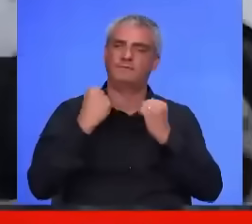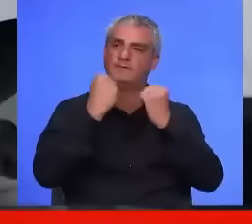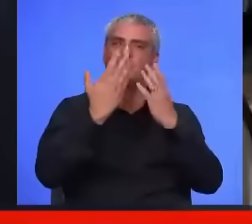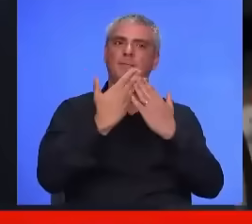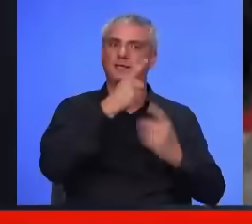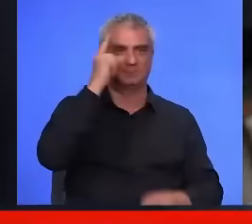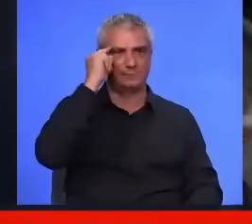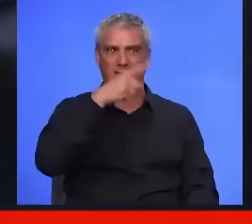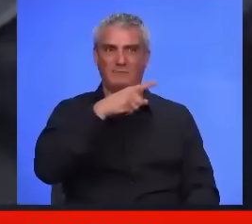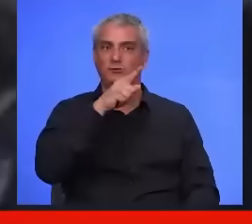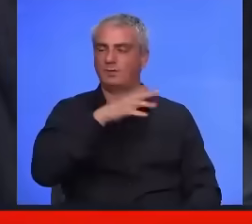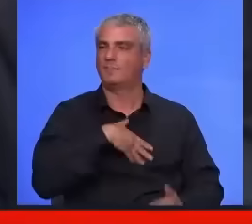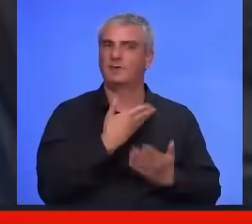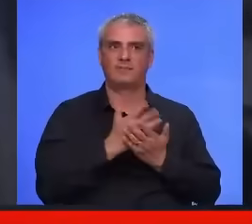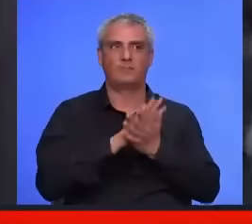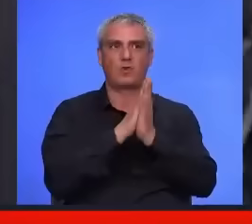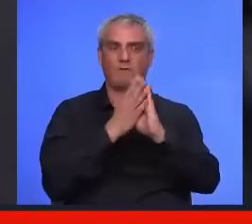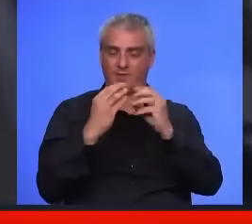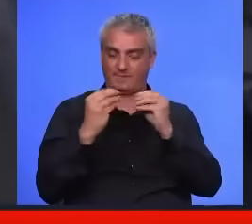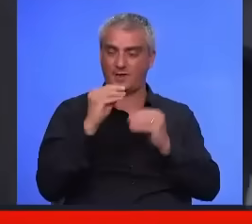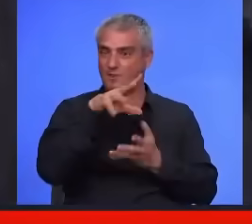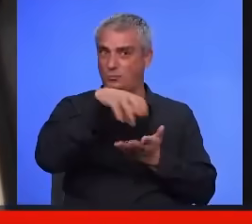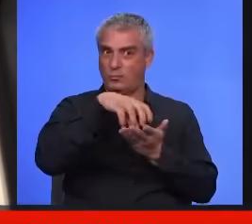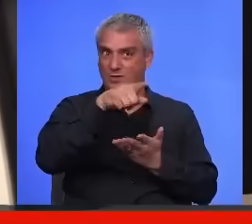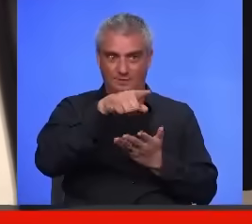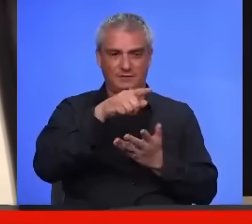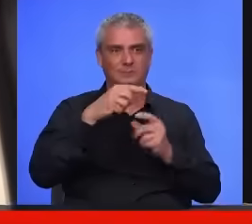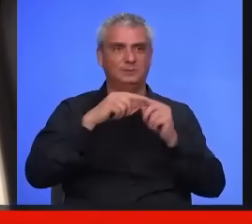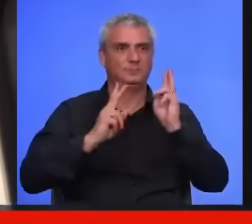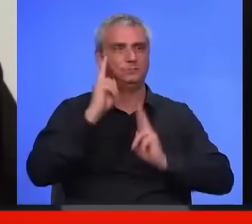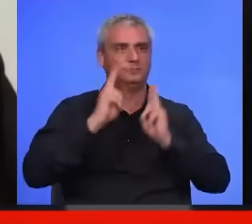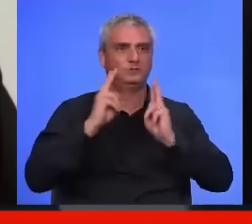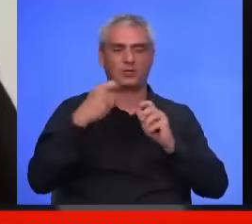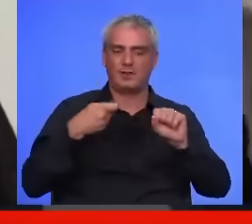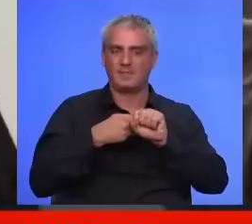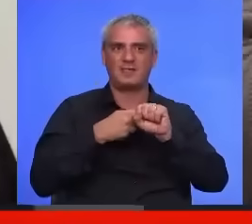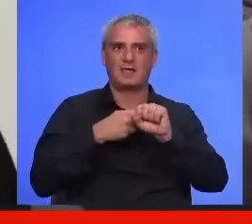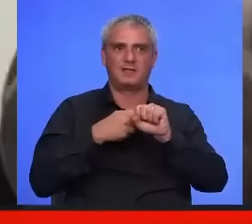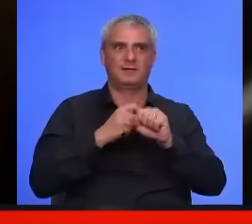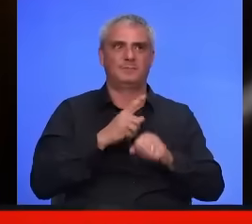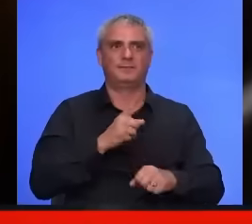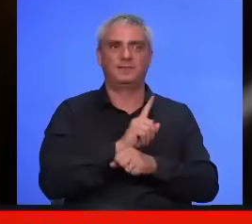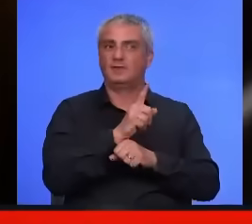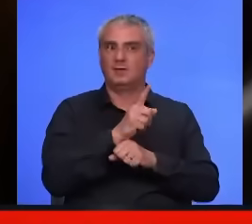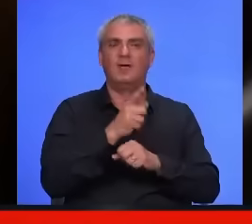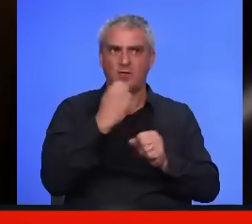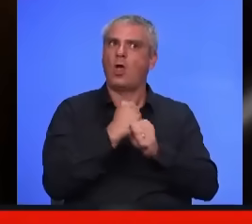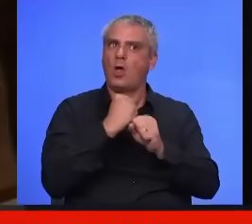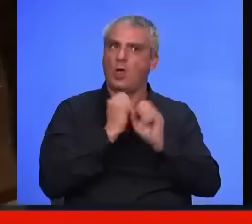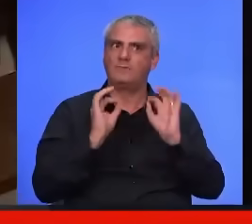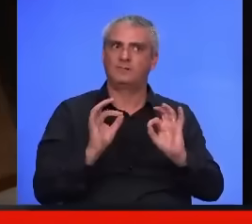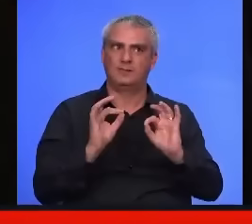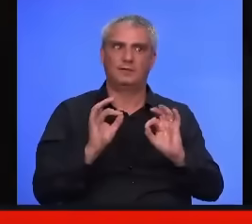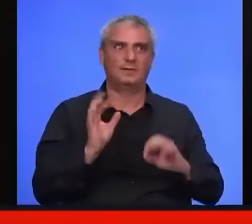בתל אביב שם המתנדבים הופכים את החלקים המודפסים לפס יצור של מתענים מאולתרים מעוטרים אבל עובדים טום